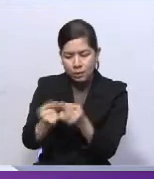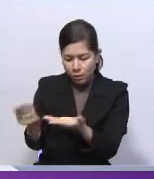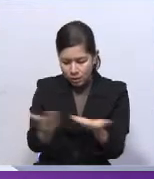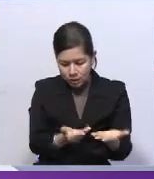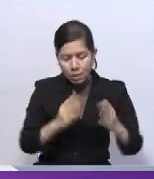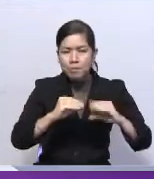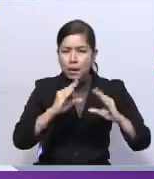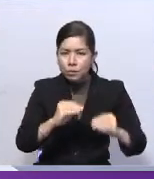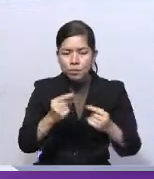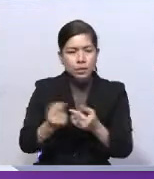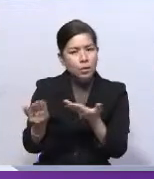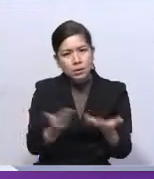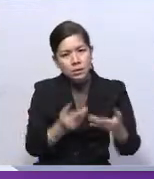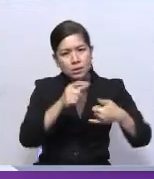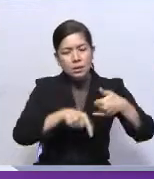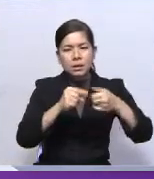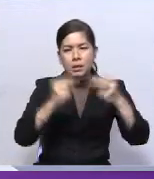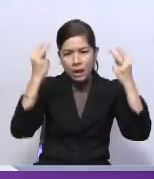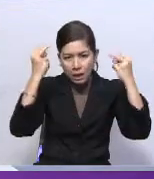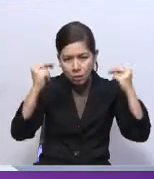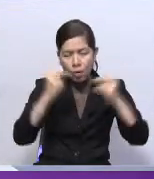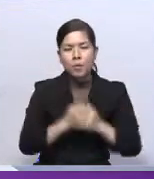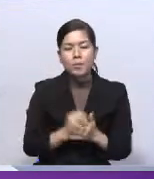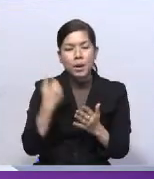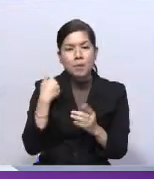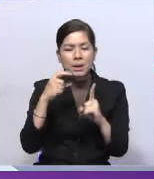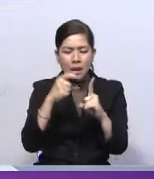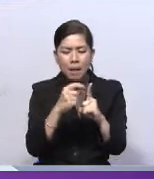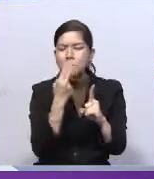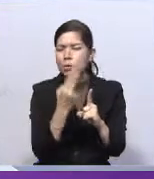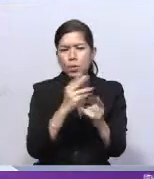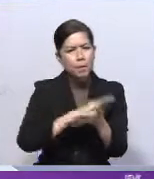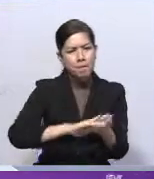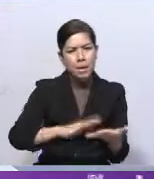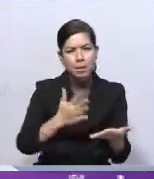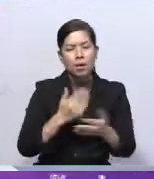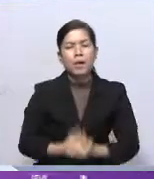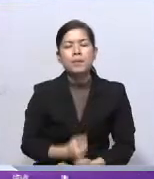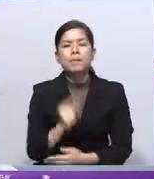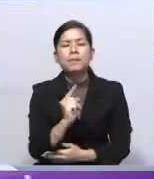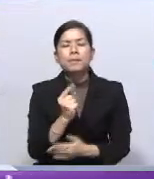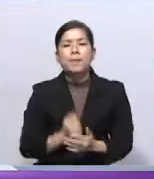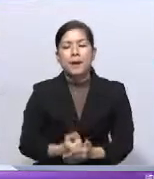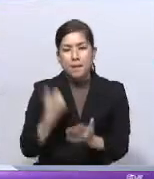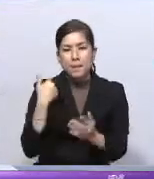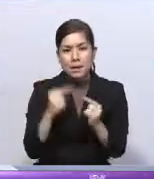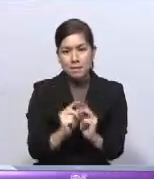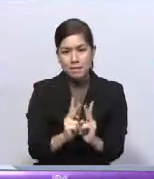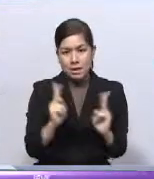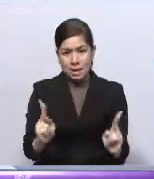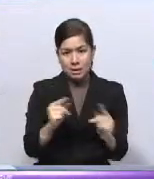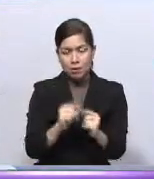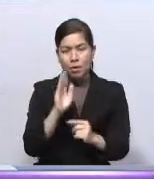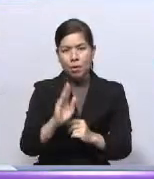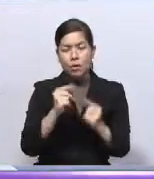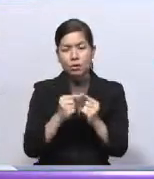ชุมเตรียมการต้อนรับนายกรัฐมนตรีแล้วก็ปรากฏว่ามีถ้อยคําที่ไม่เหมาะสมนะคะเบื้องต้นเนี่ยก็ได้มีคณะกรรมการระ